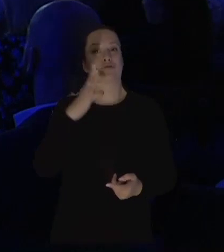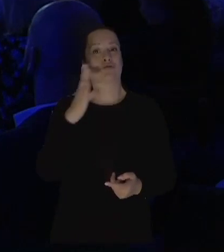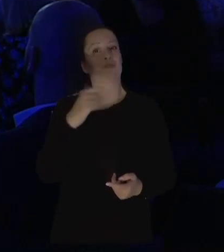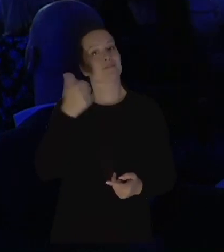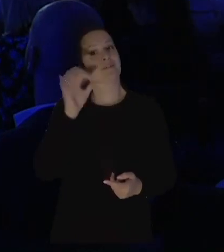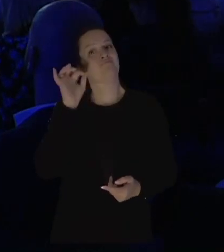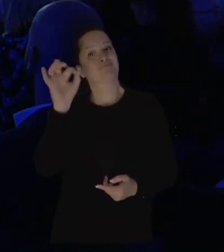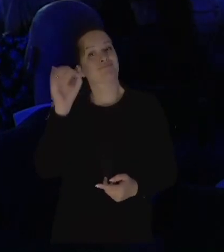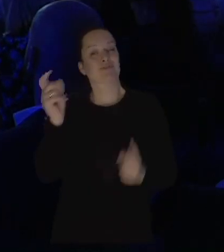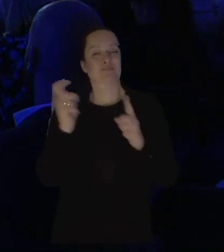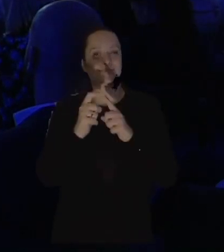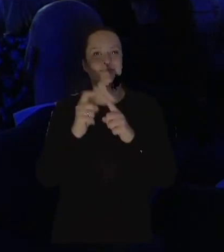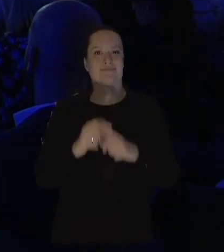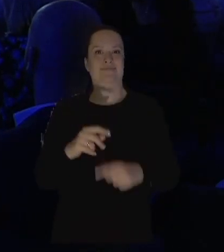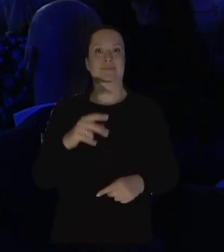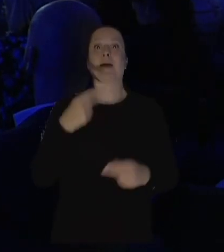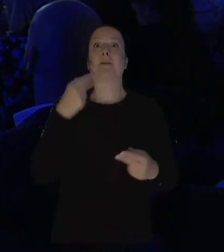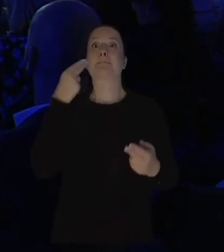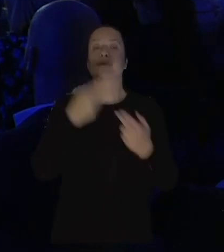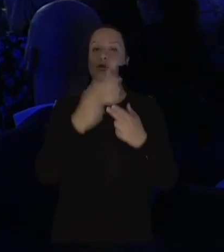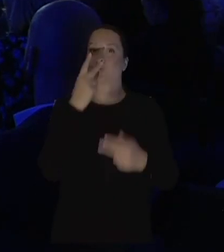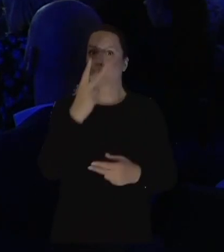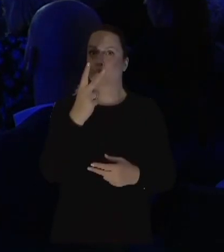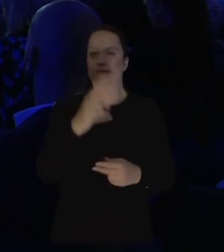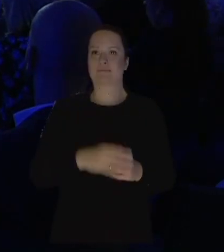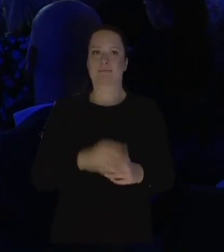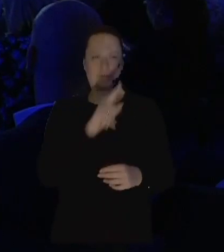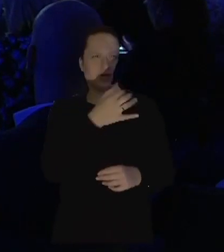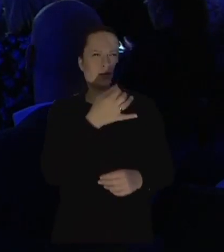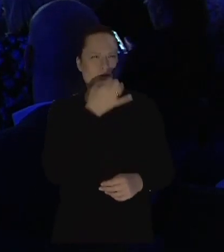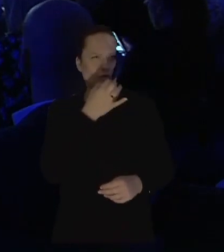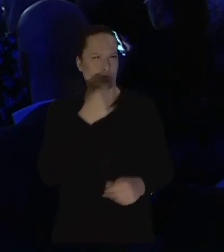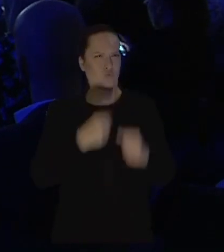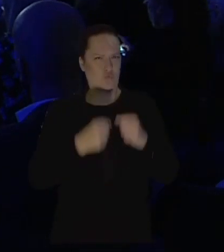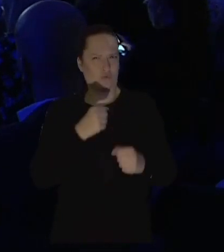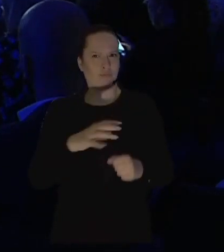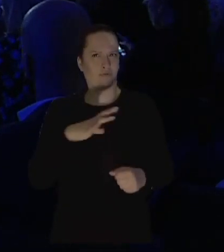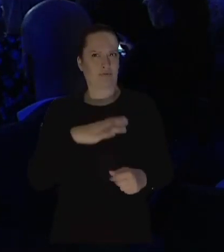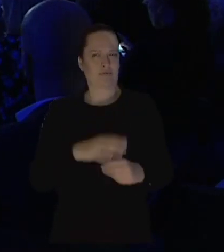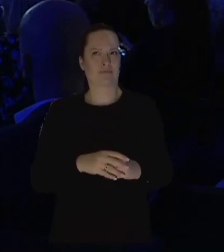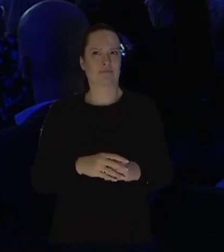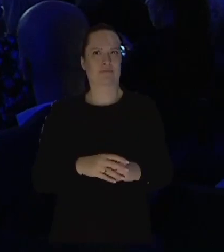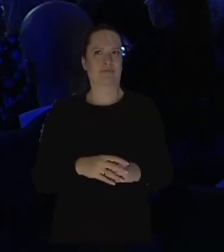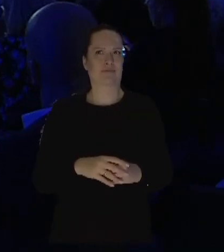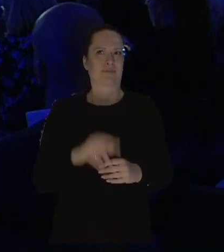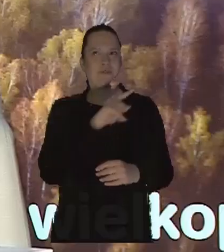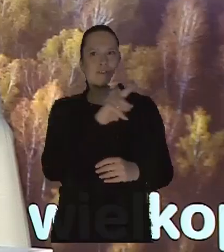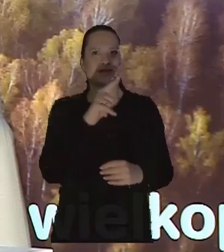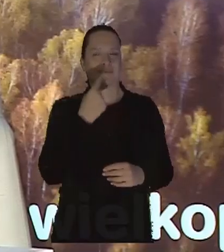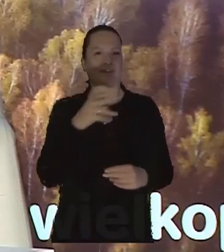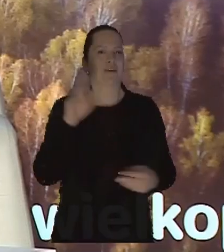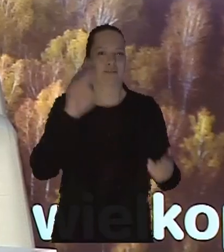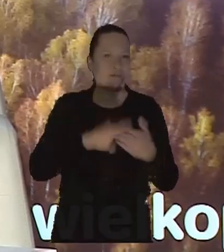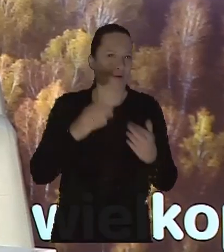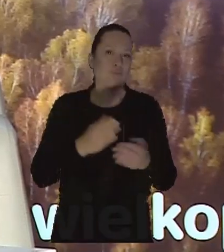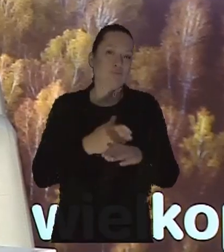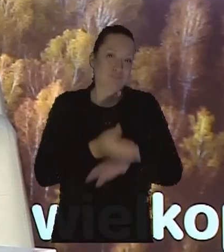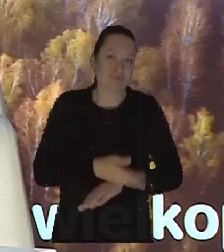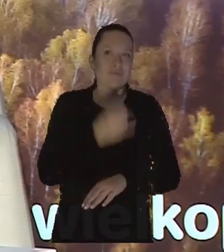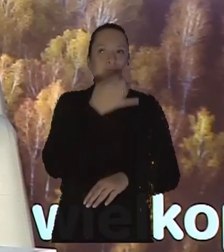pytania drugiego. Czy to było trudne pytanie? Zapytam tych, którzy nie zdążyli nacisnąć.